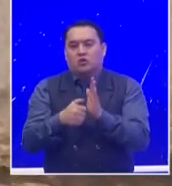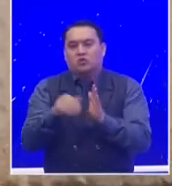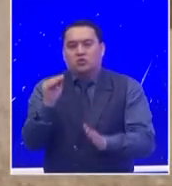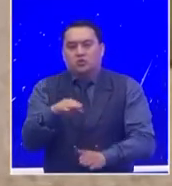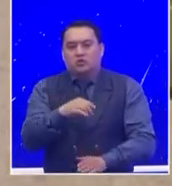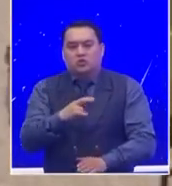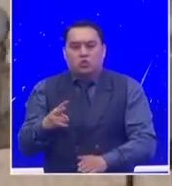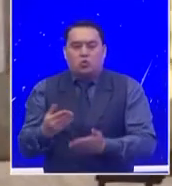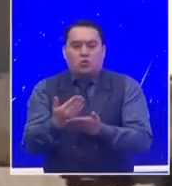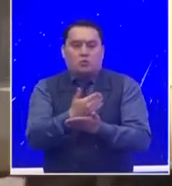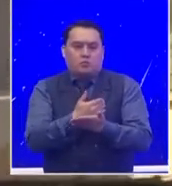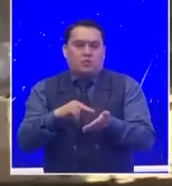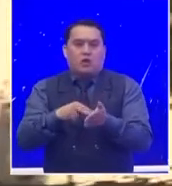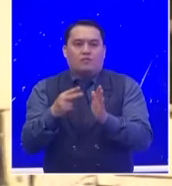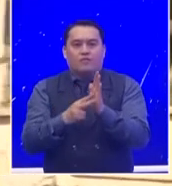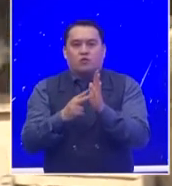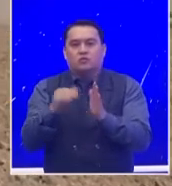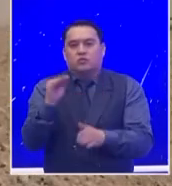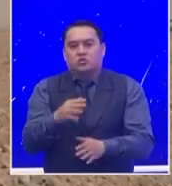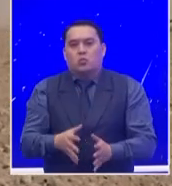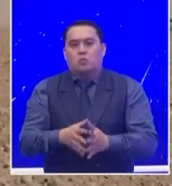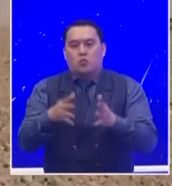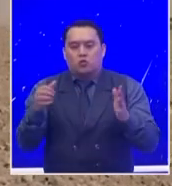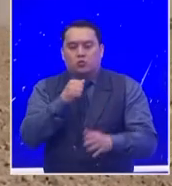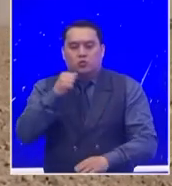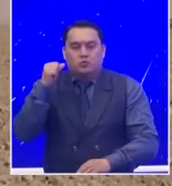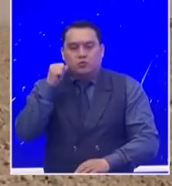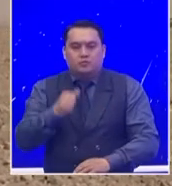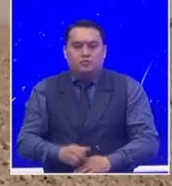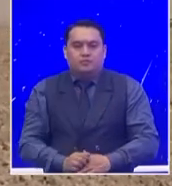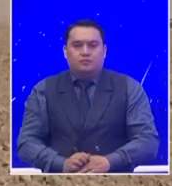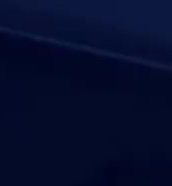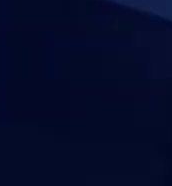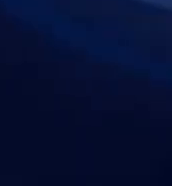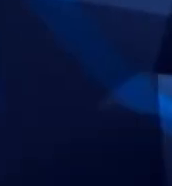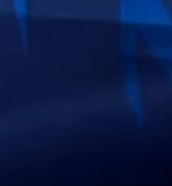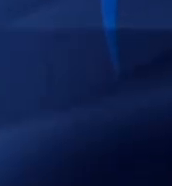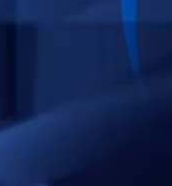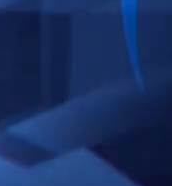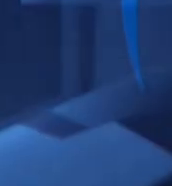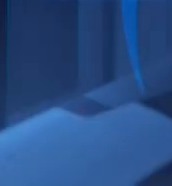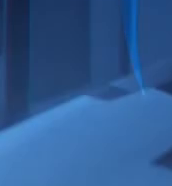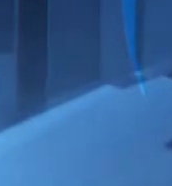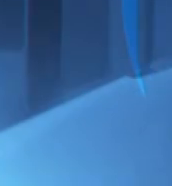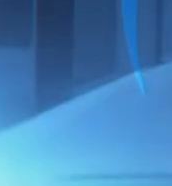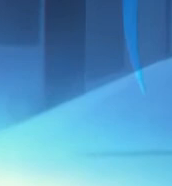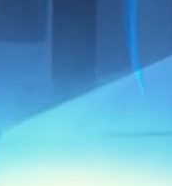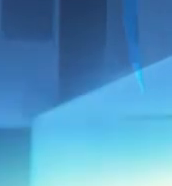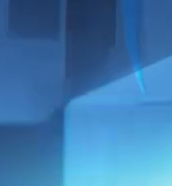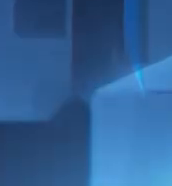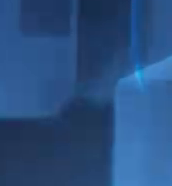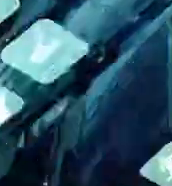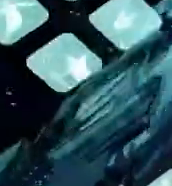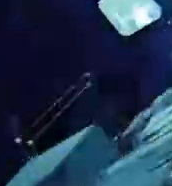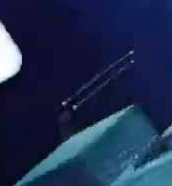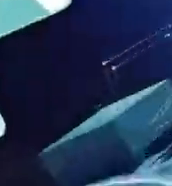тысяч тонн урожая. Это на 80 тысяч больше по сравнению с прошлогодним показателем. Азат Жумаханов, Мади Байбусынов, телекомпания